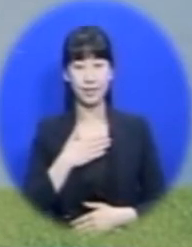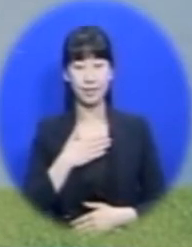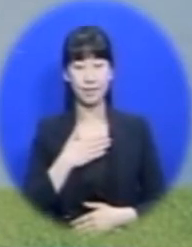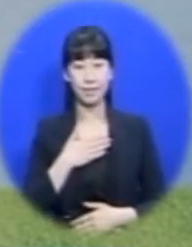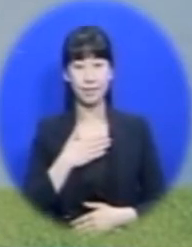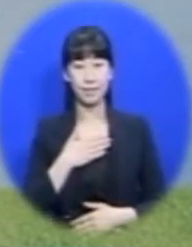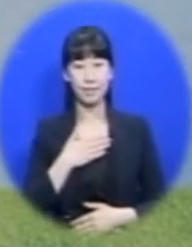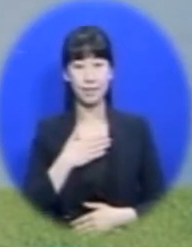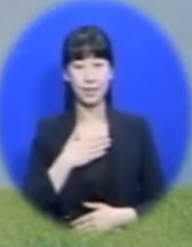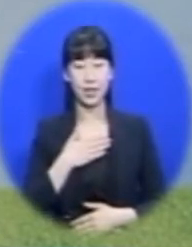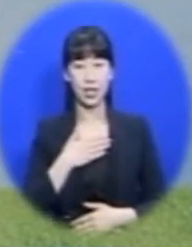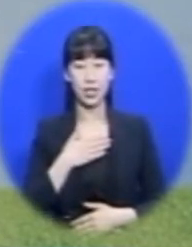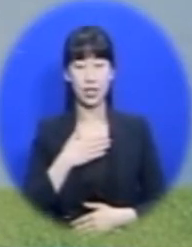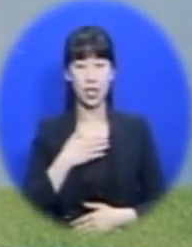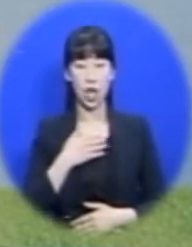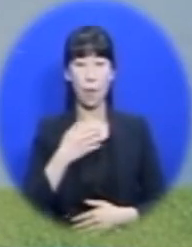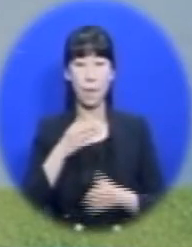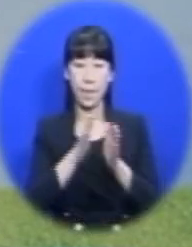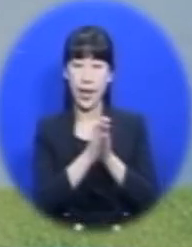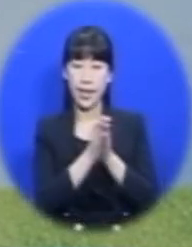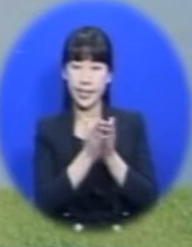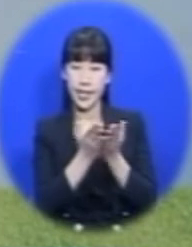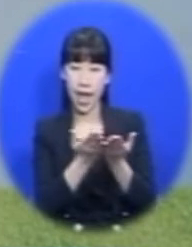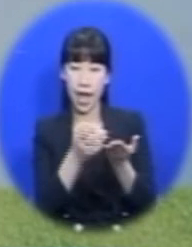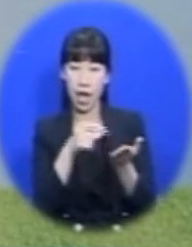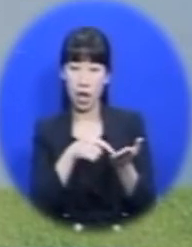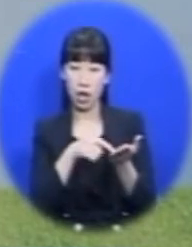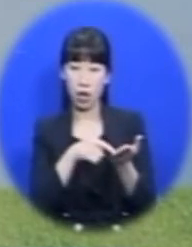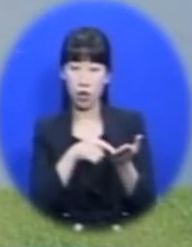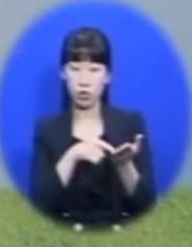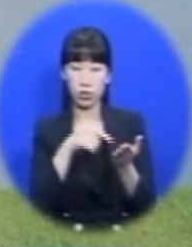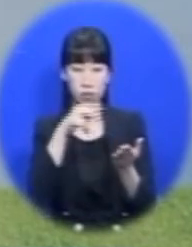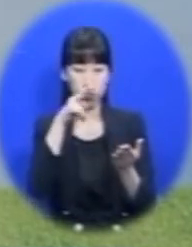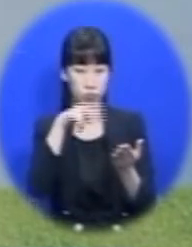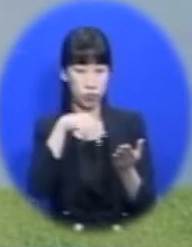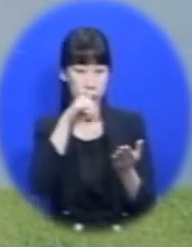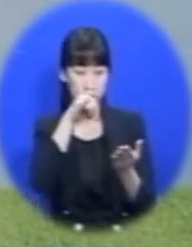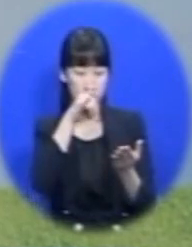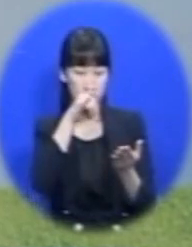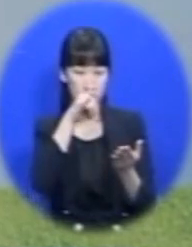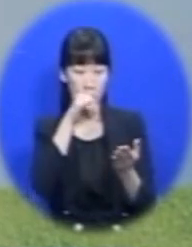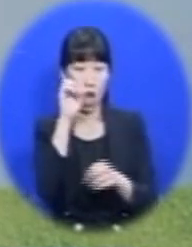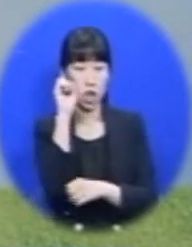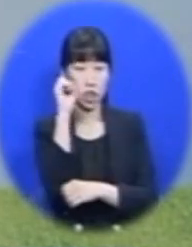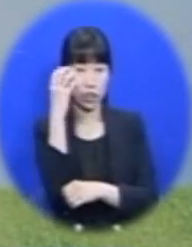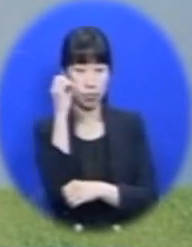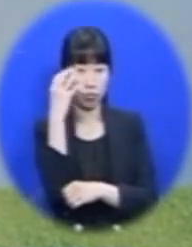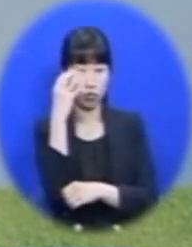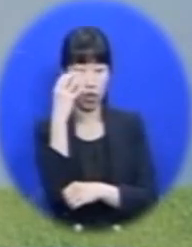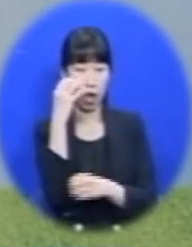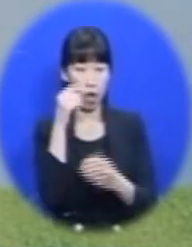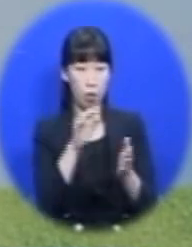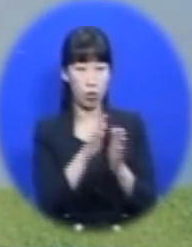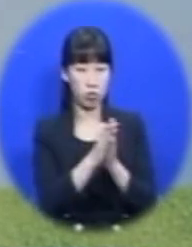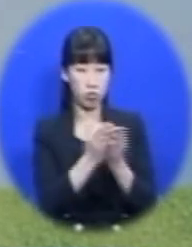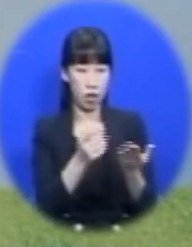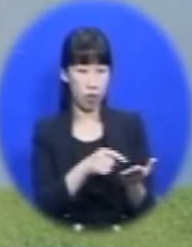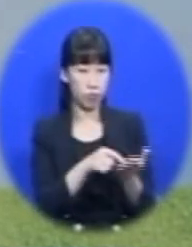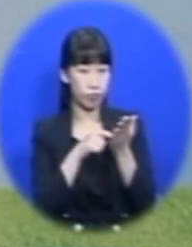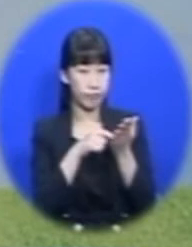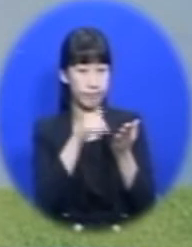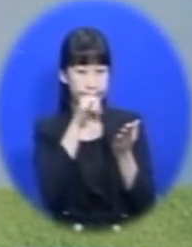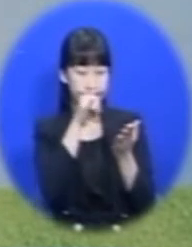아주 인상 깊은 책 하나가 있었습니다. 신문에서 Rip It Up이라고 하는 책 소개 글을